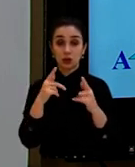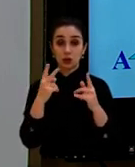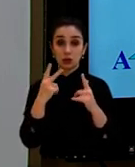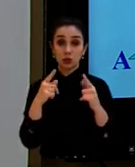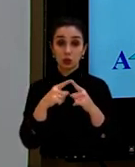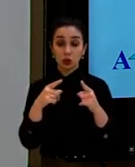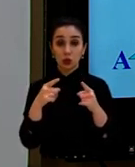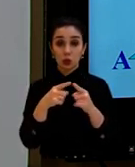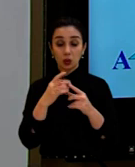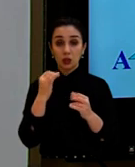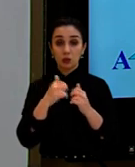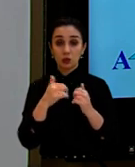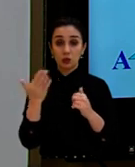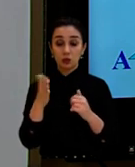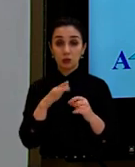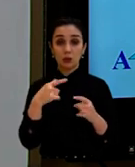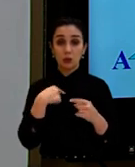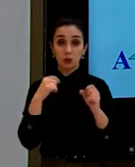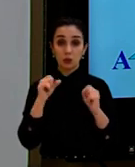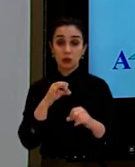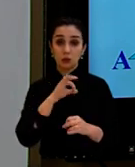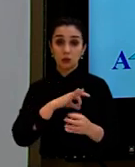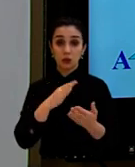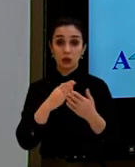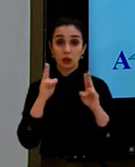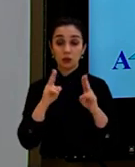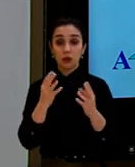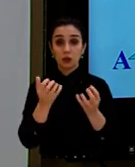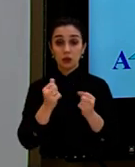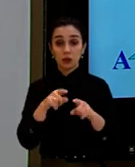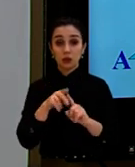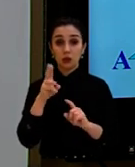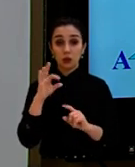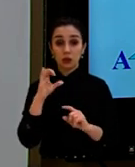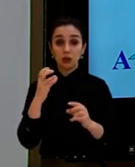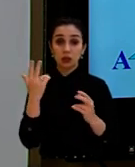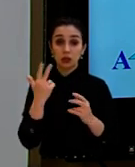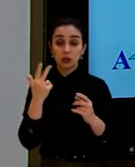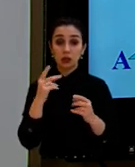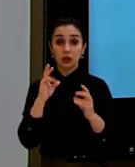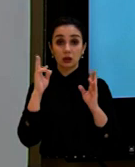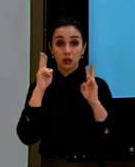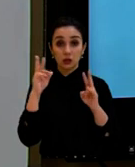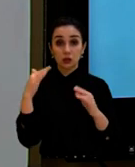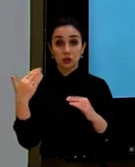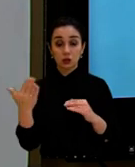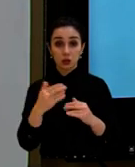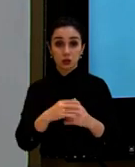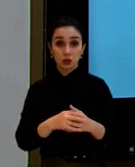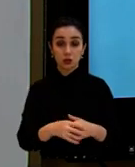треугольника и угол между ними, мы можем, применяя теорему косинусов, найти третью неизвестную